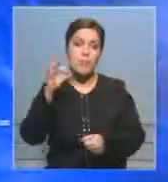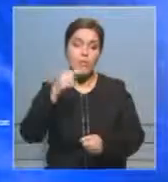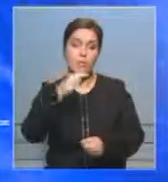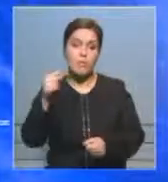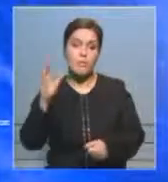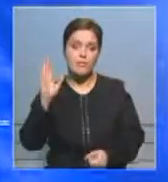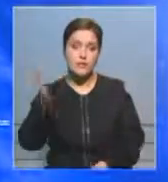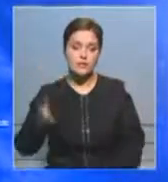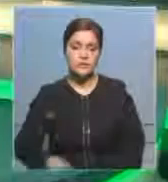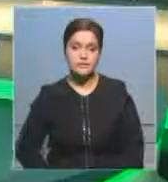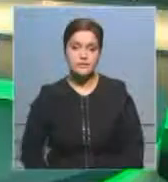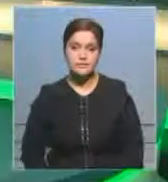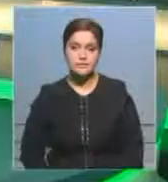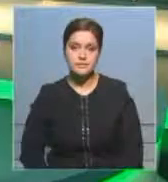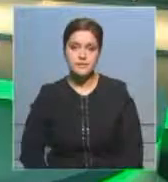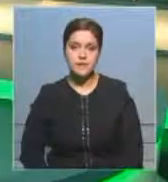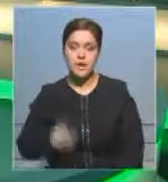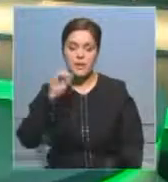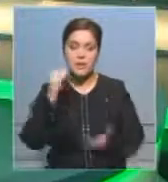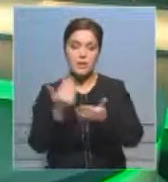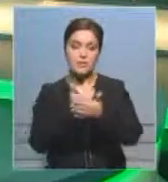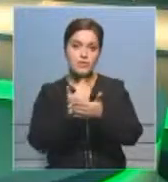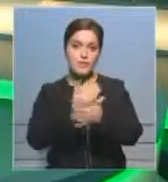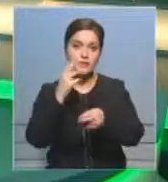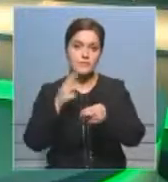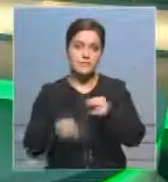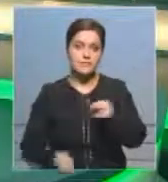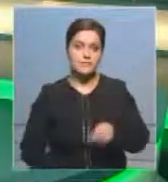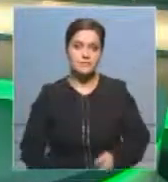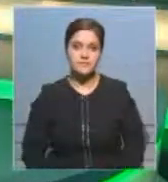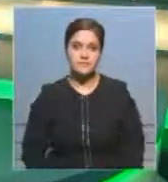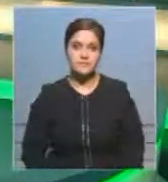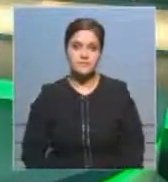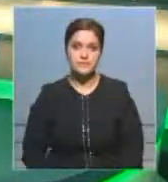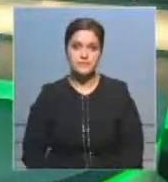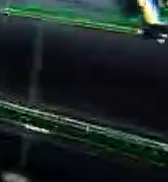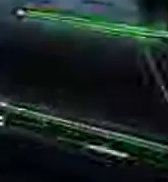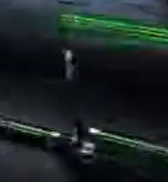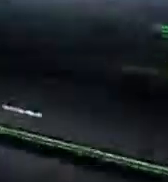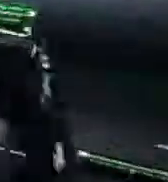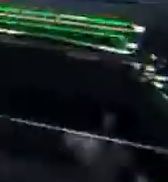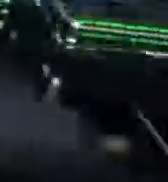12 на этом пока все оставайтесь с нами